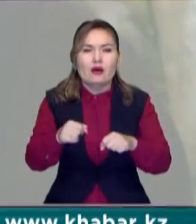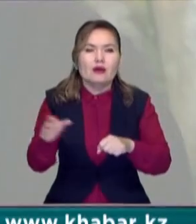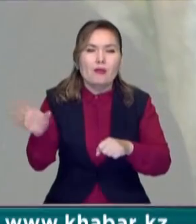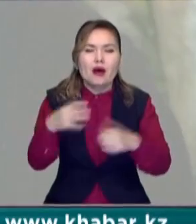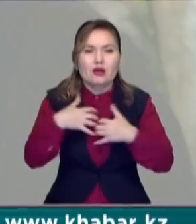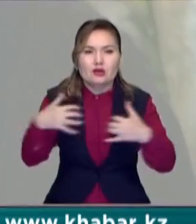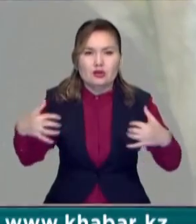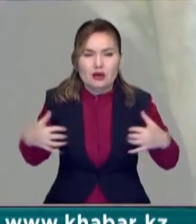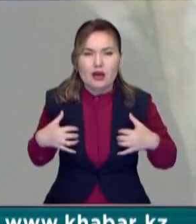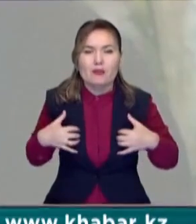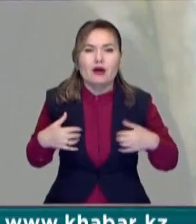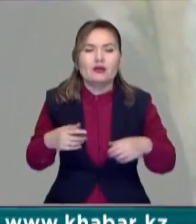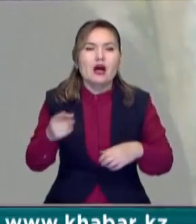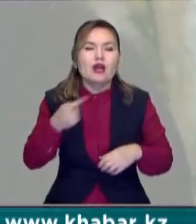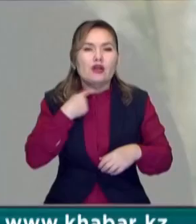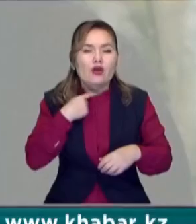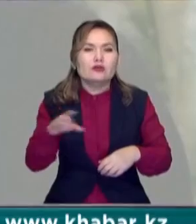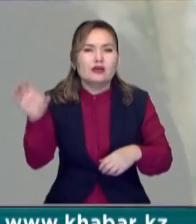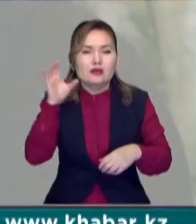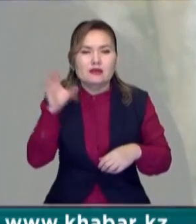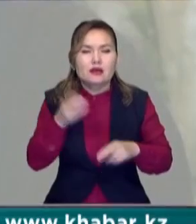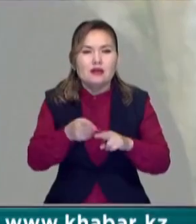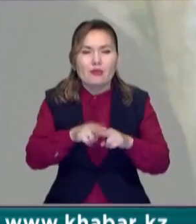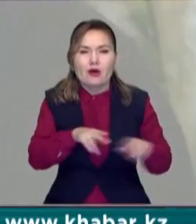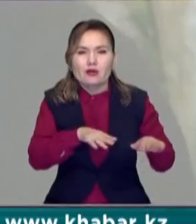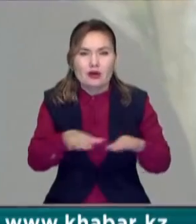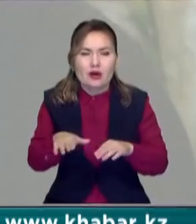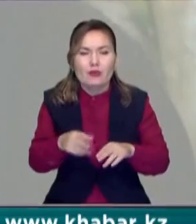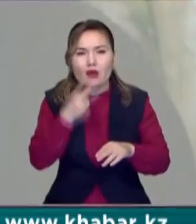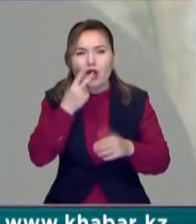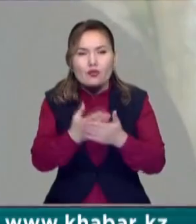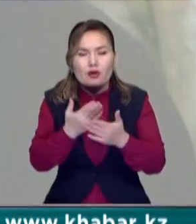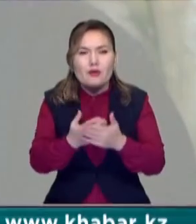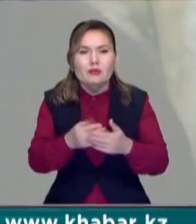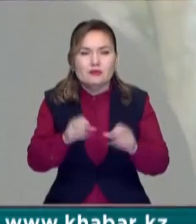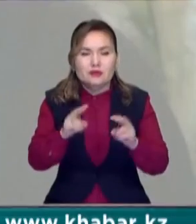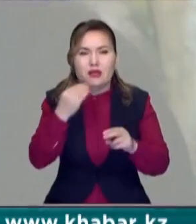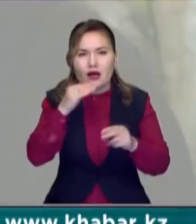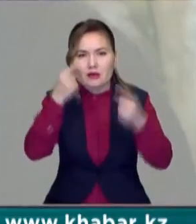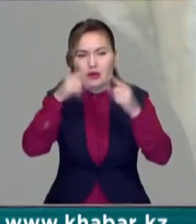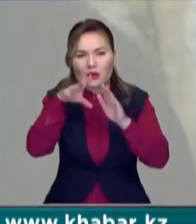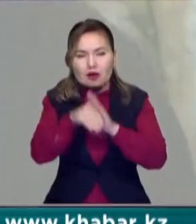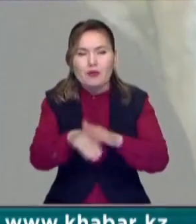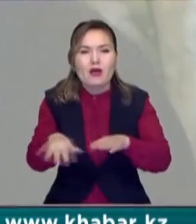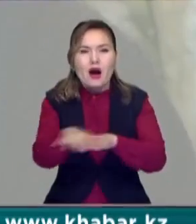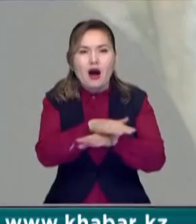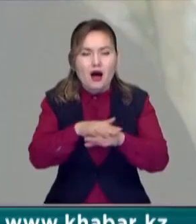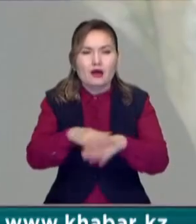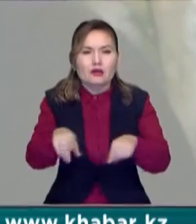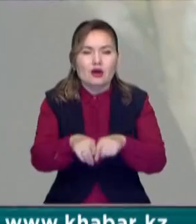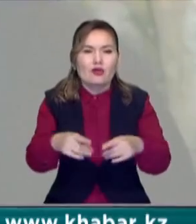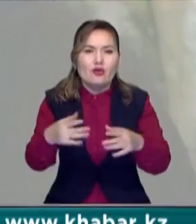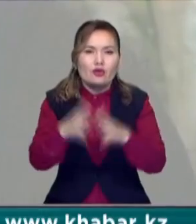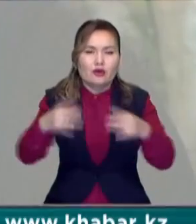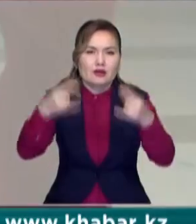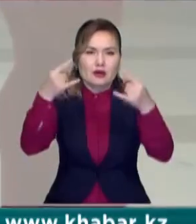барлығын мультимедиалық түрде заманауи технологияның арқасында жандандырып, халыққа кәдімгі паш етіп жатыр. Бұның өзі бір үлкен керемет дүние